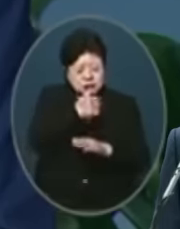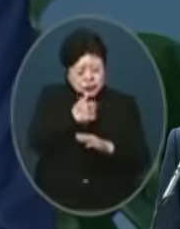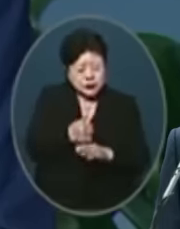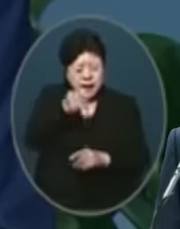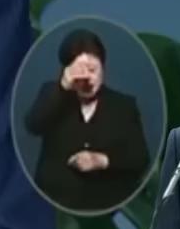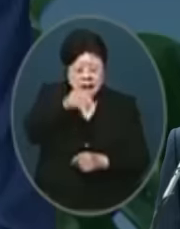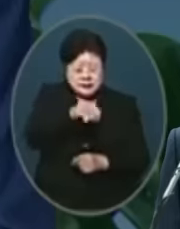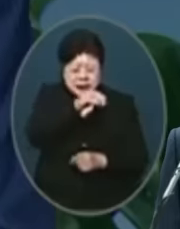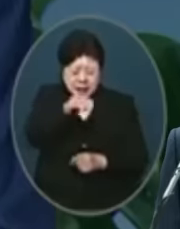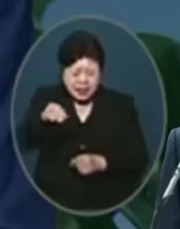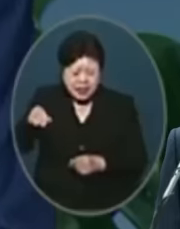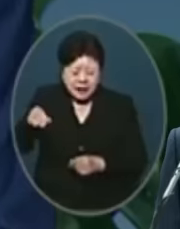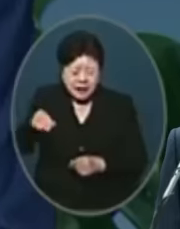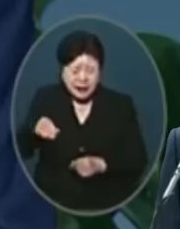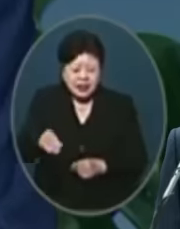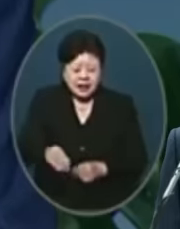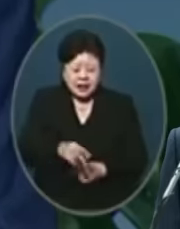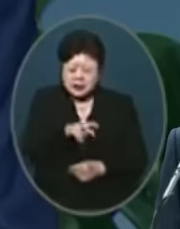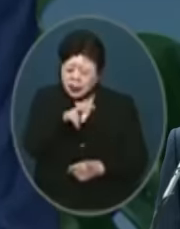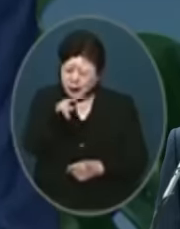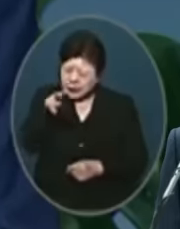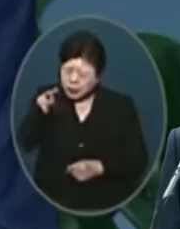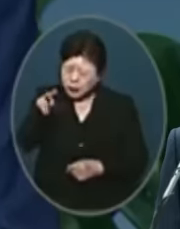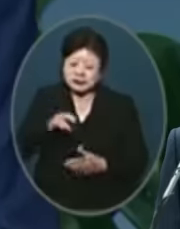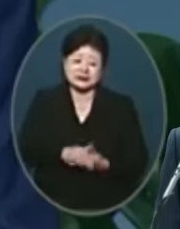그리스도의 십자가를 항상 바라보라.